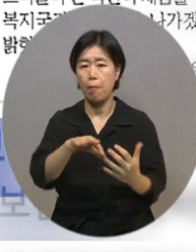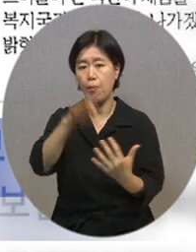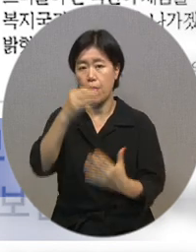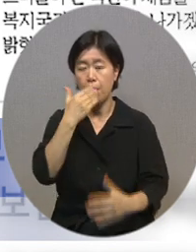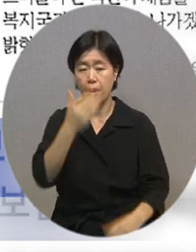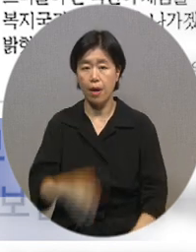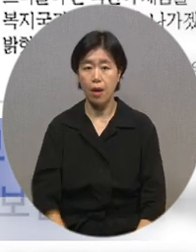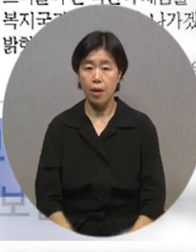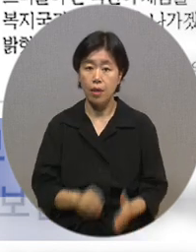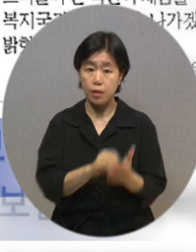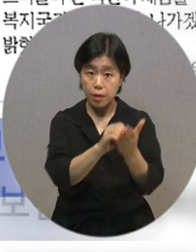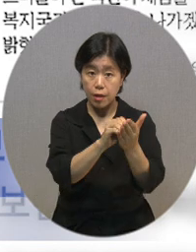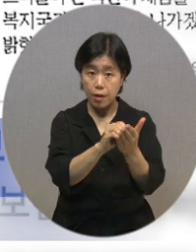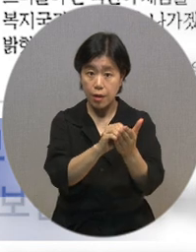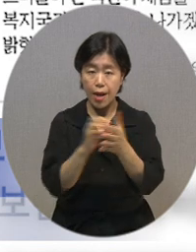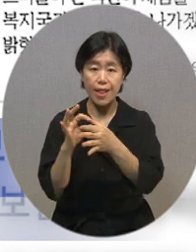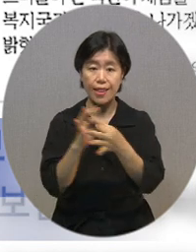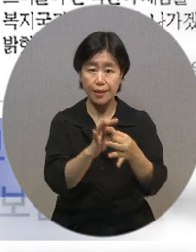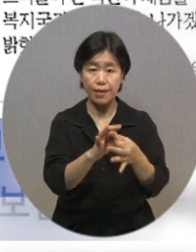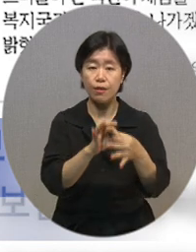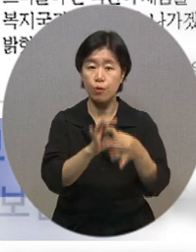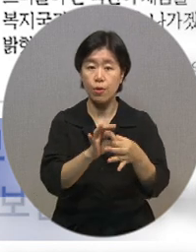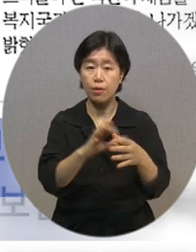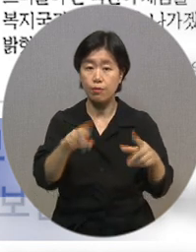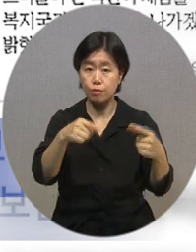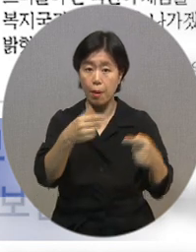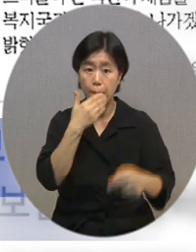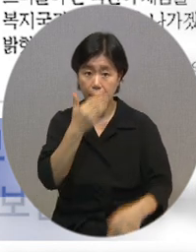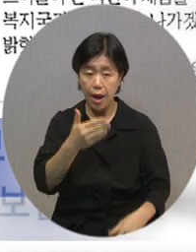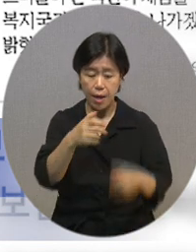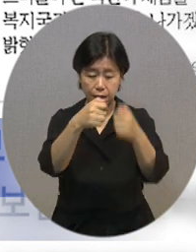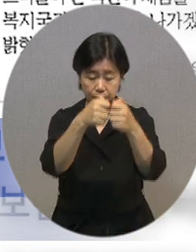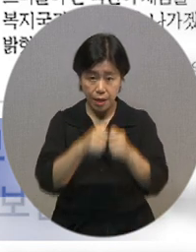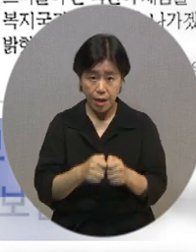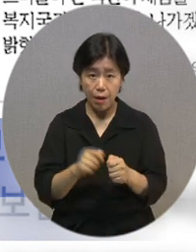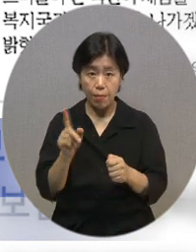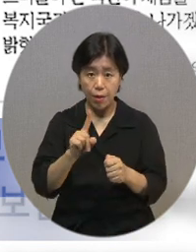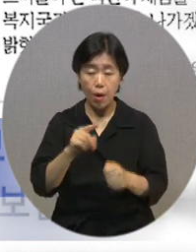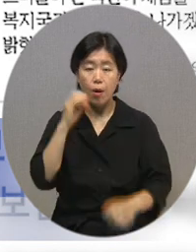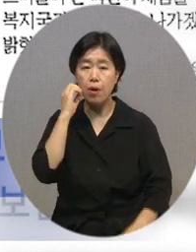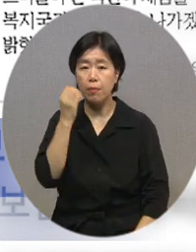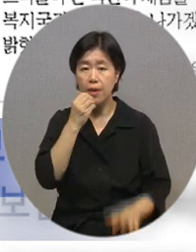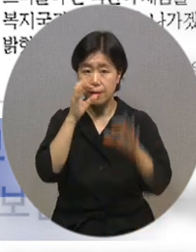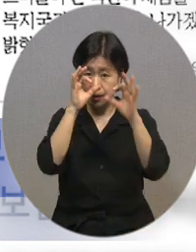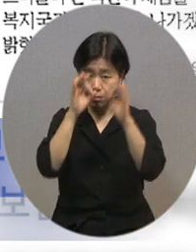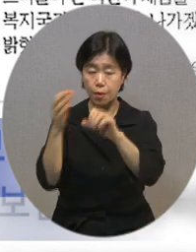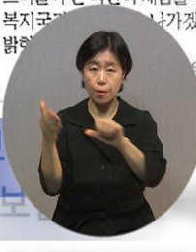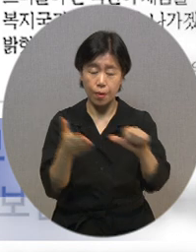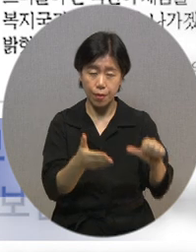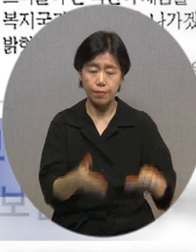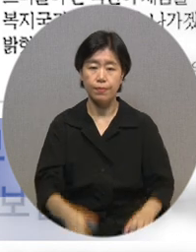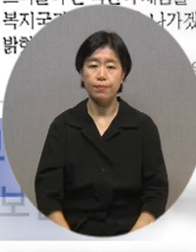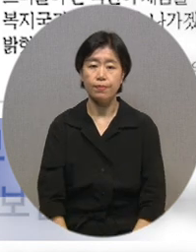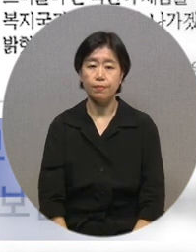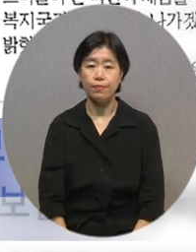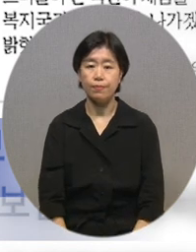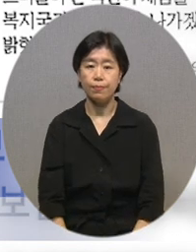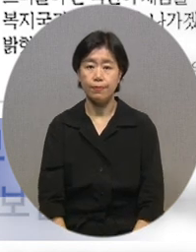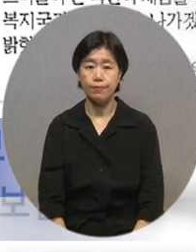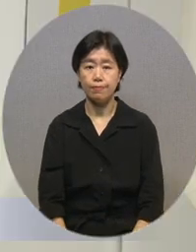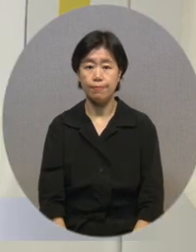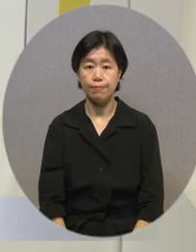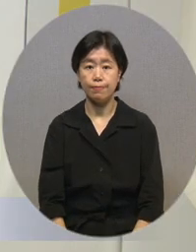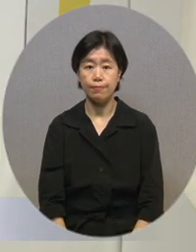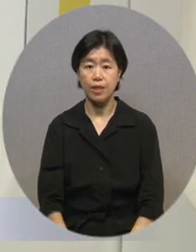신청은 참여 링크를 통해 가능하며 자세한 사항은 중앙사회서비스원 페이지 공지 사항에서 확인할 수